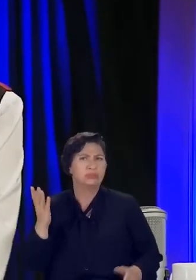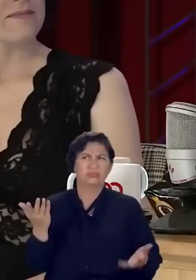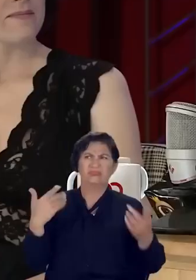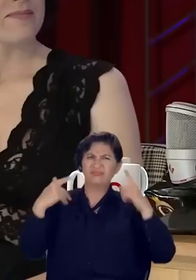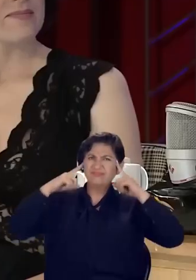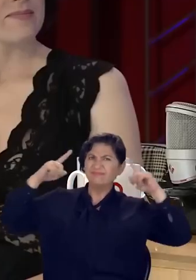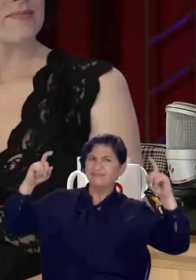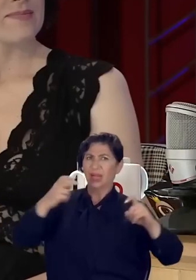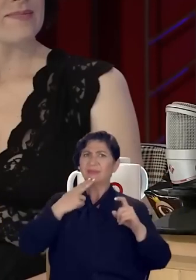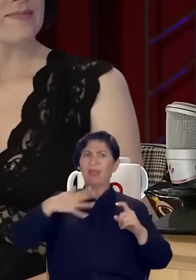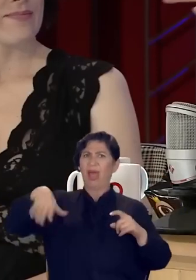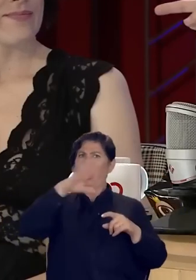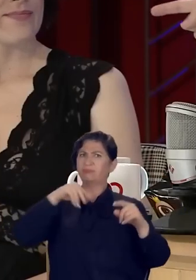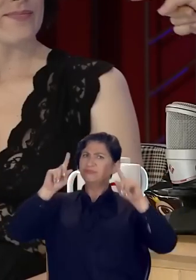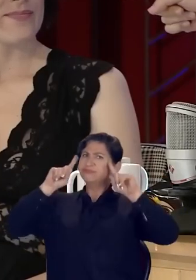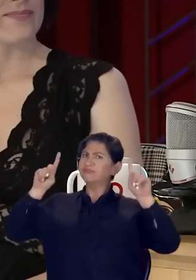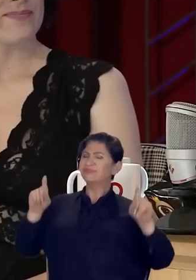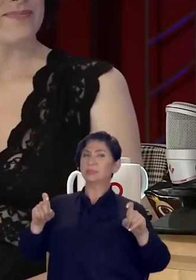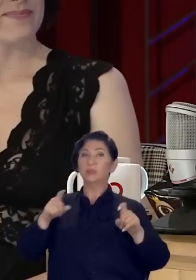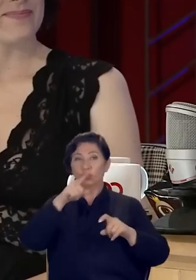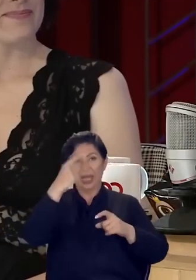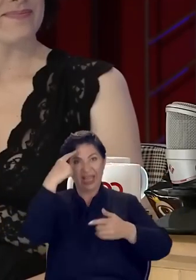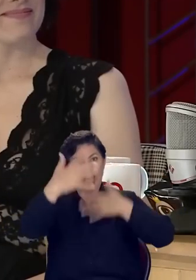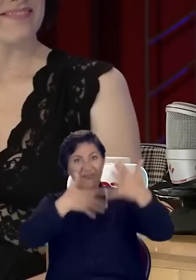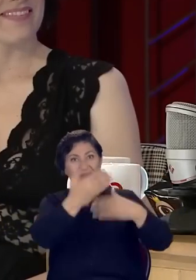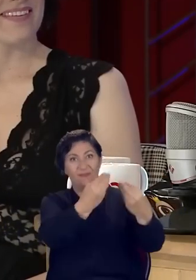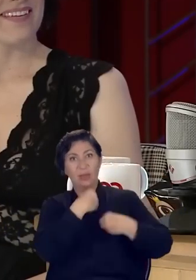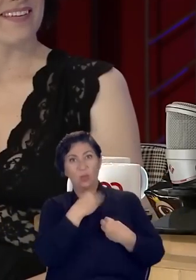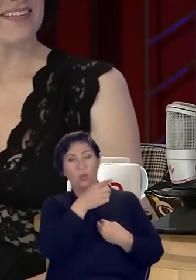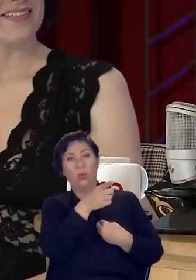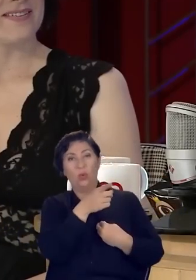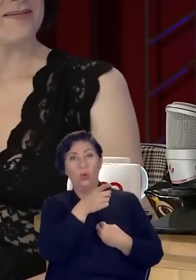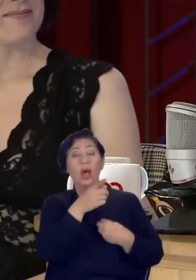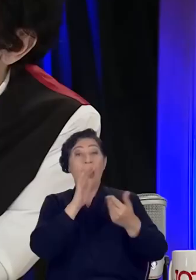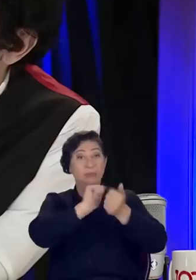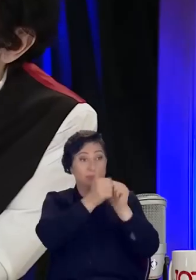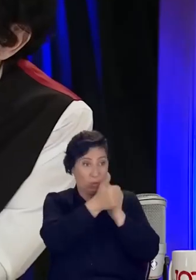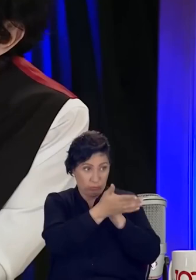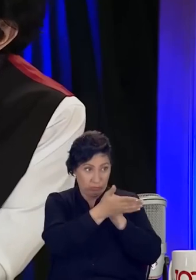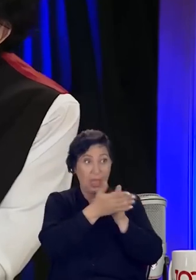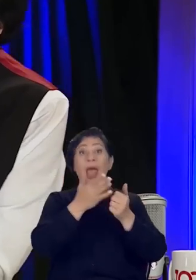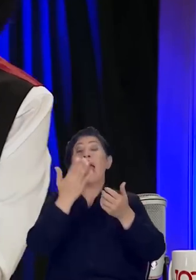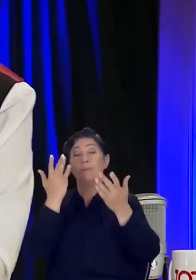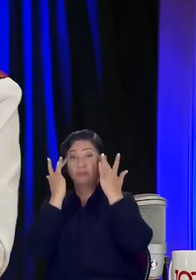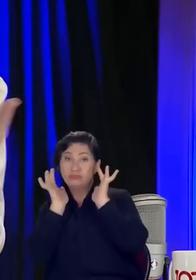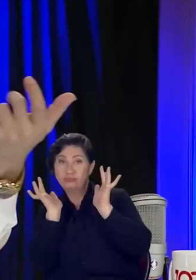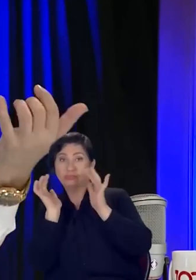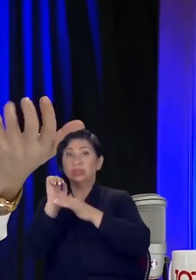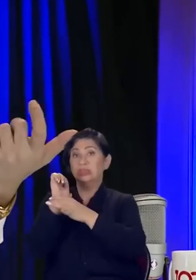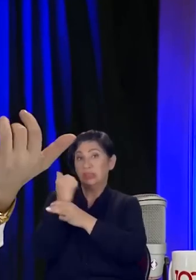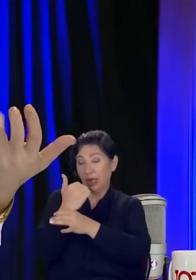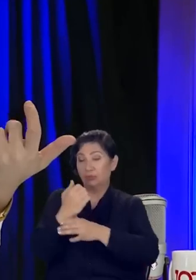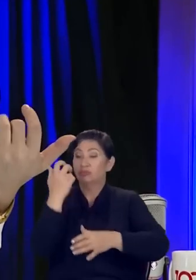biz bunu anlayamayız diyor. Şimdi bu da kafa karışıklığı yaratan bir adam. Hem sporcuyum, hem entelektüelim.